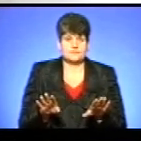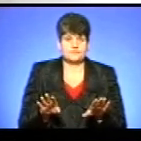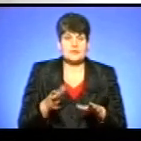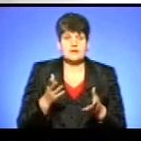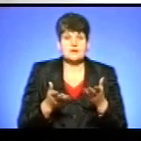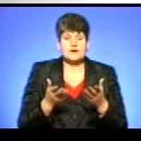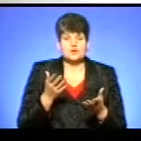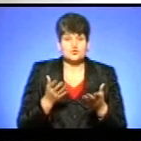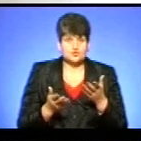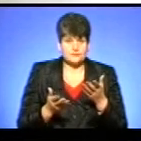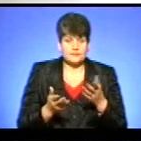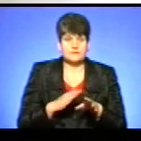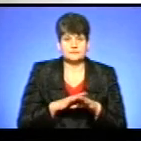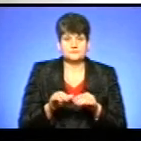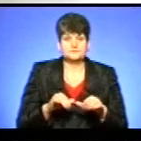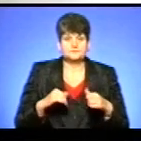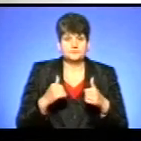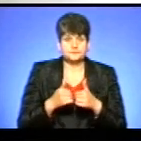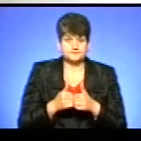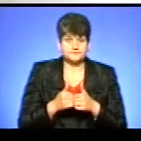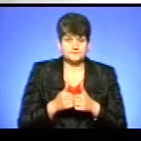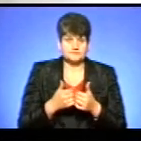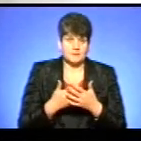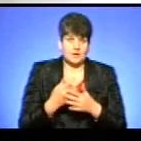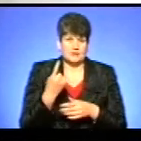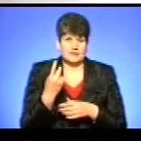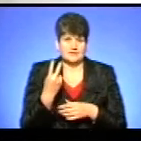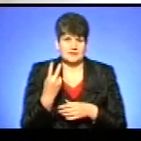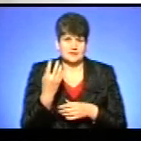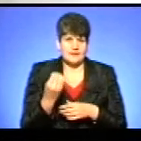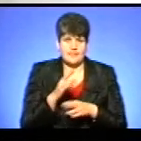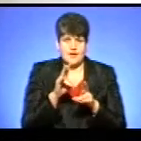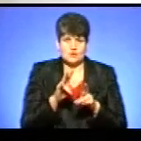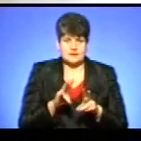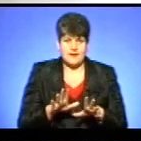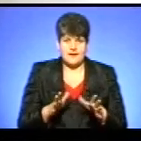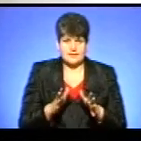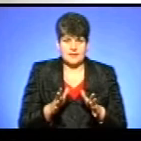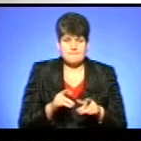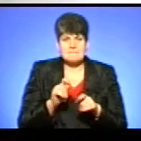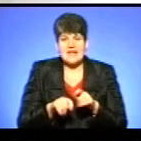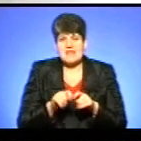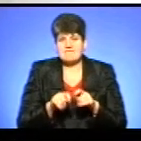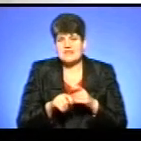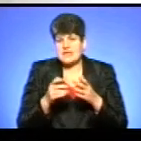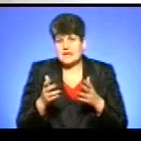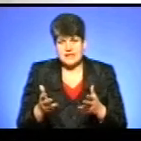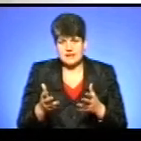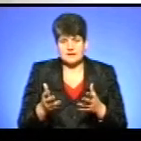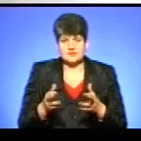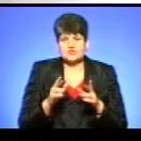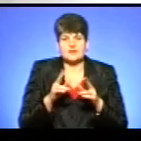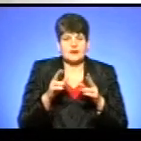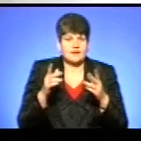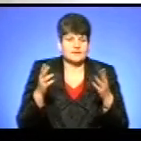якщо виконком там буквально 1-2 дні не розгляне, там перевірить, чи як там, хоча вони вже